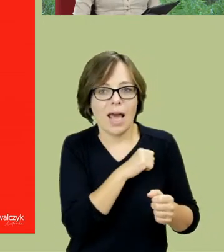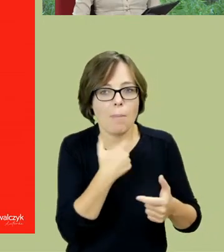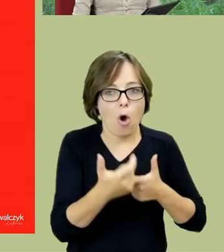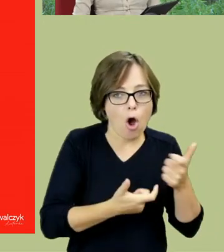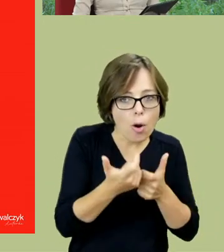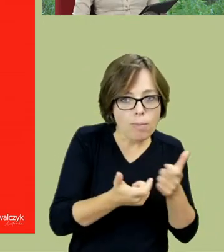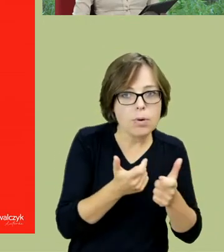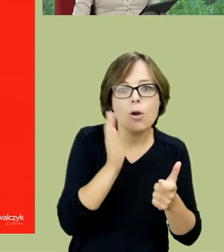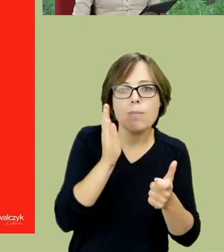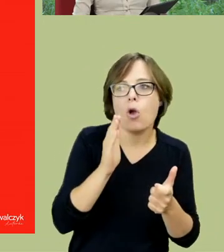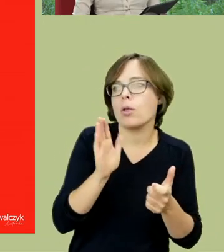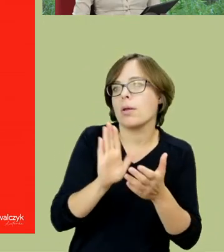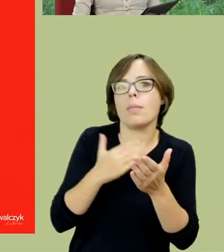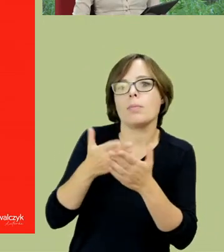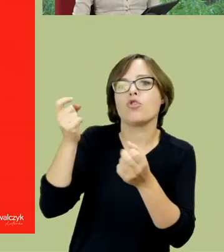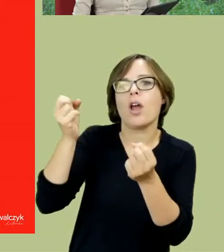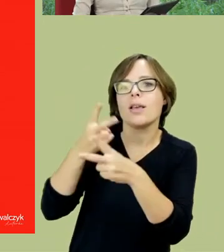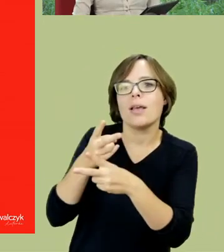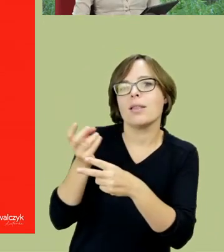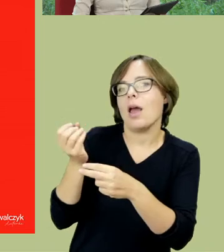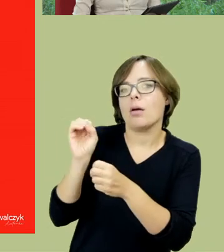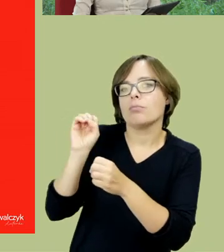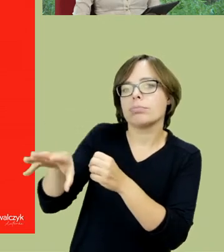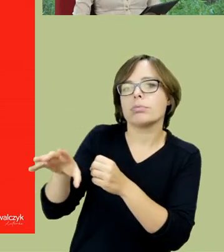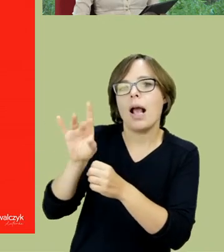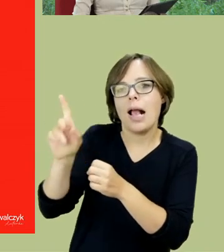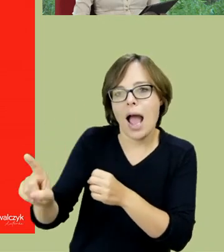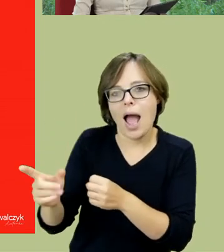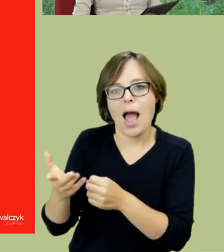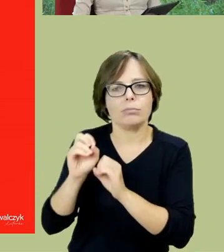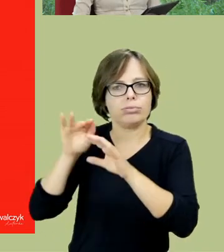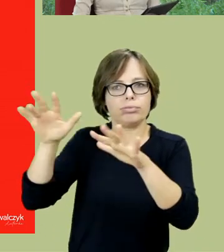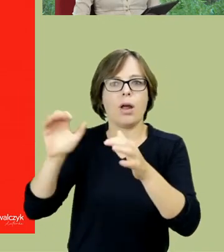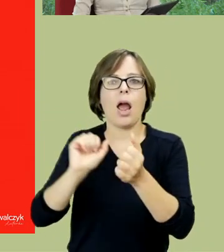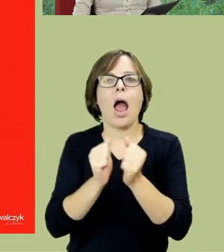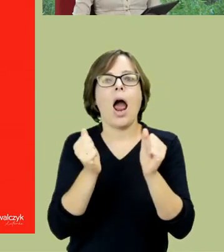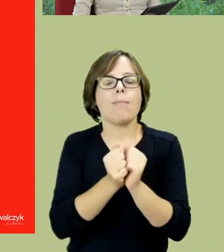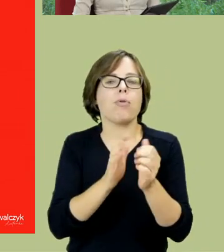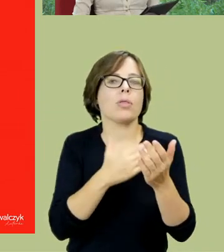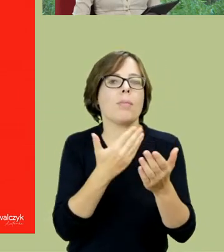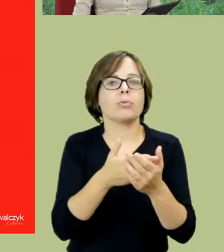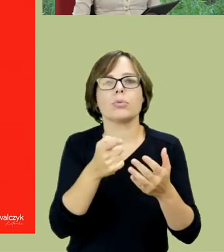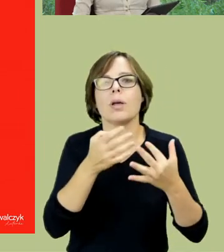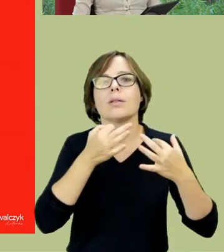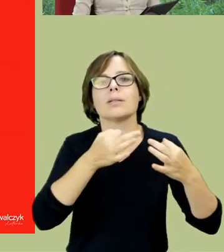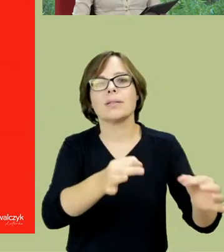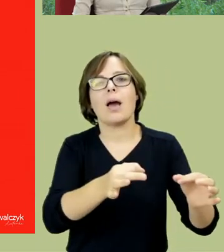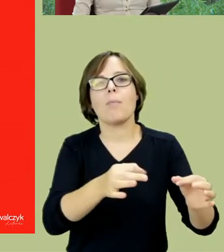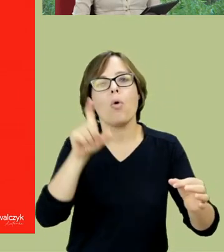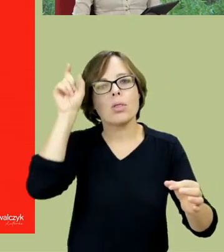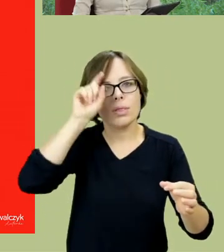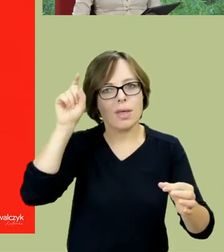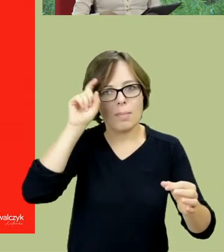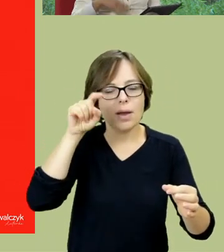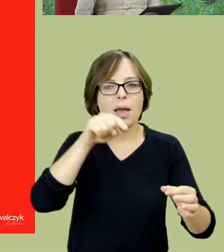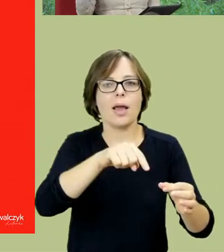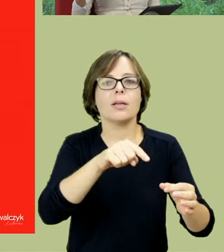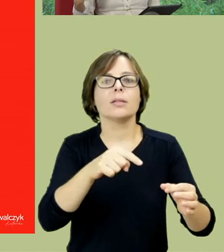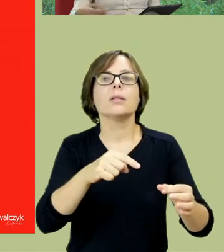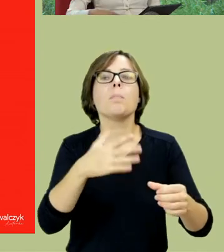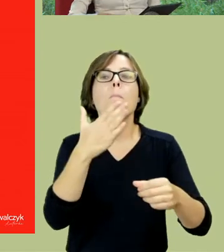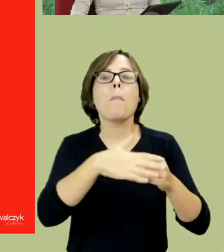typu gazowanie kin czy wsypywanie cukru do baków z benzyną niemieckich furgonetek po